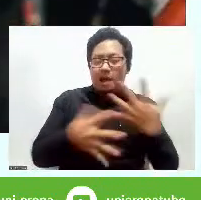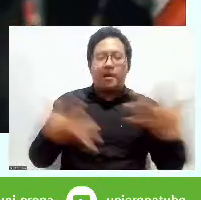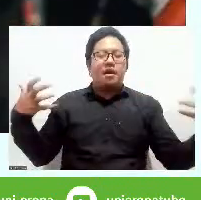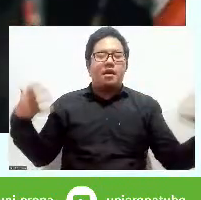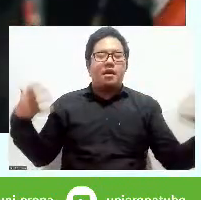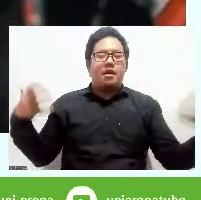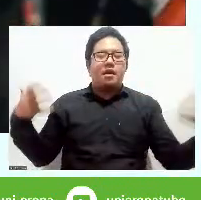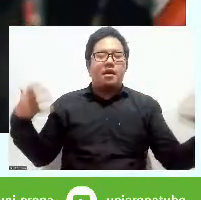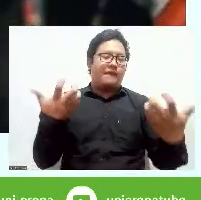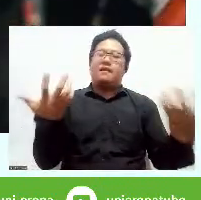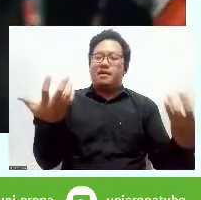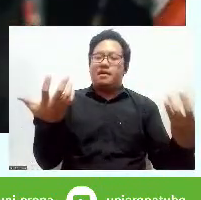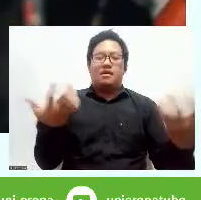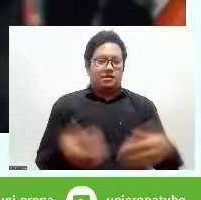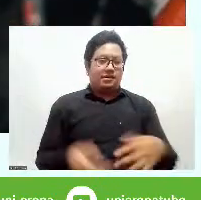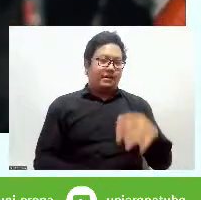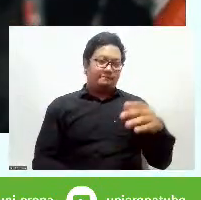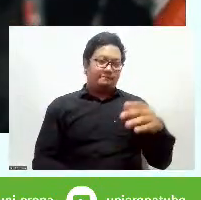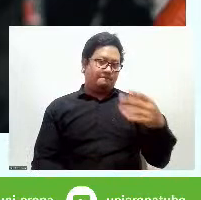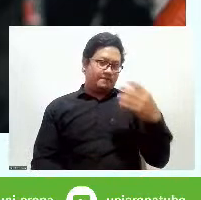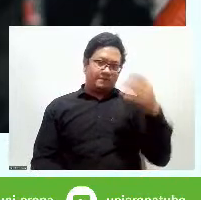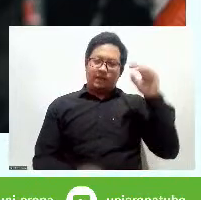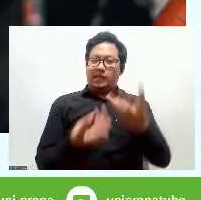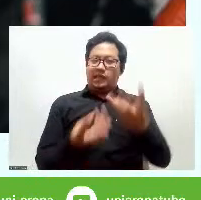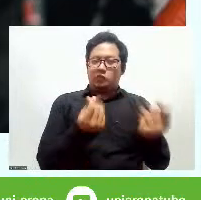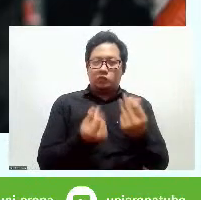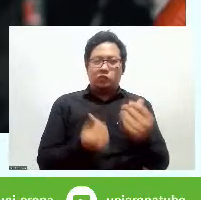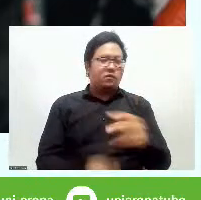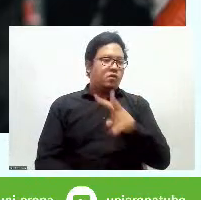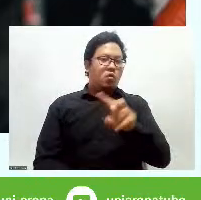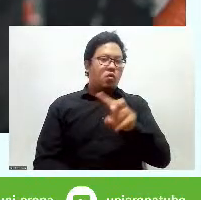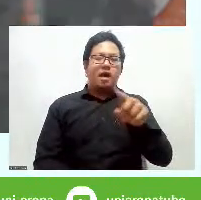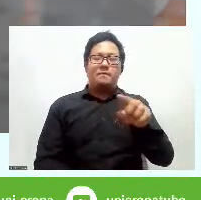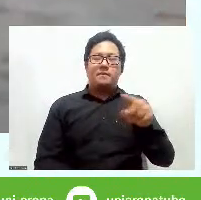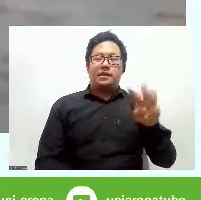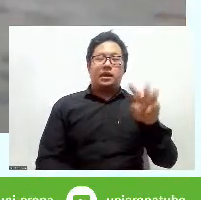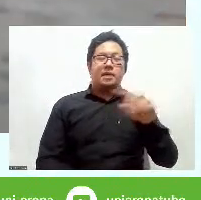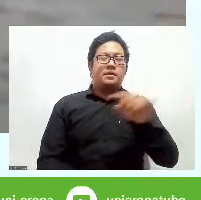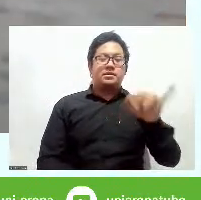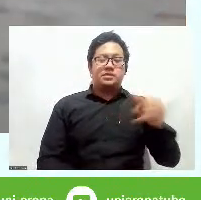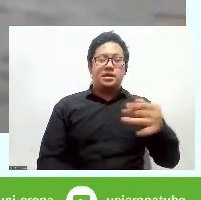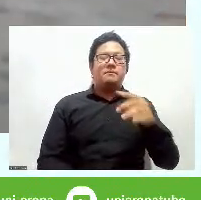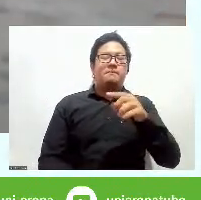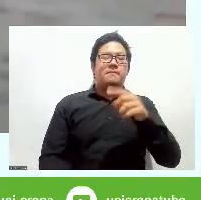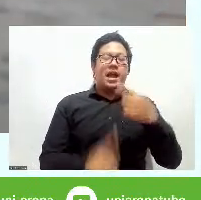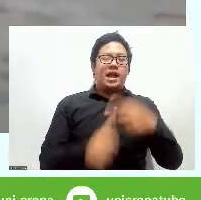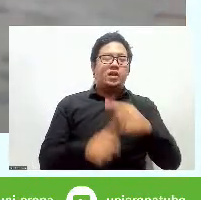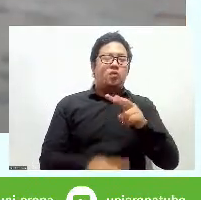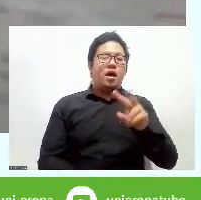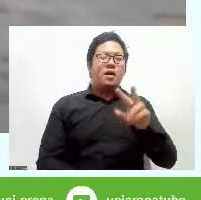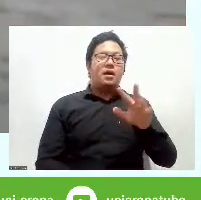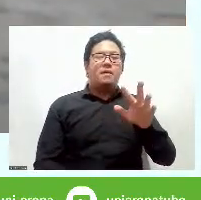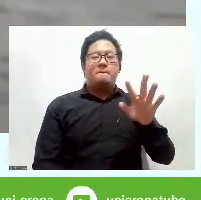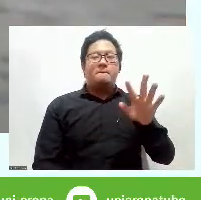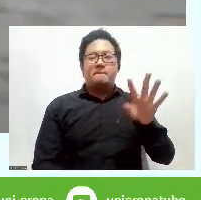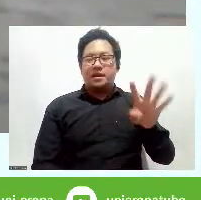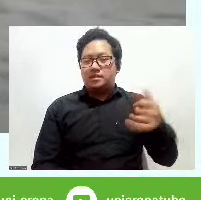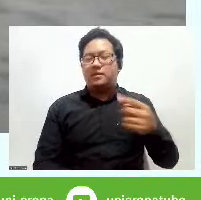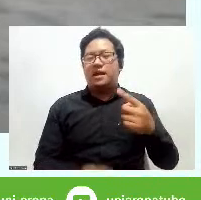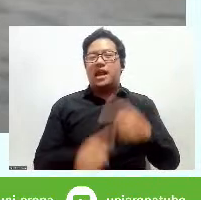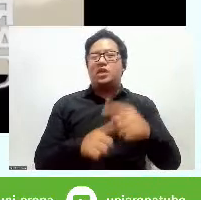perjam kali 24jam kali 365 hari maka kita akan menemukan sebuah angka yang sangat besar